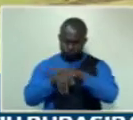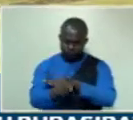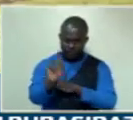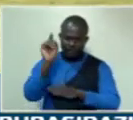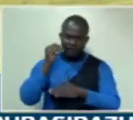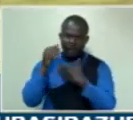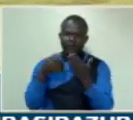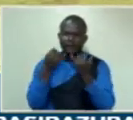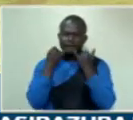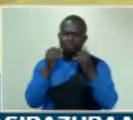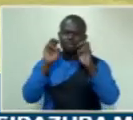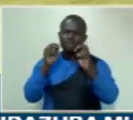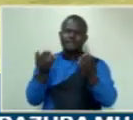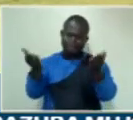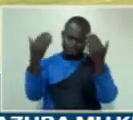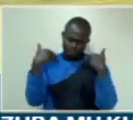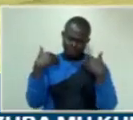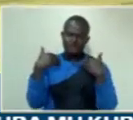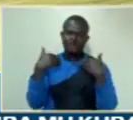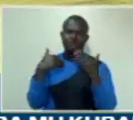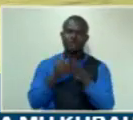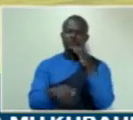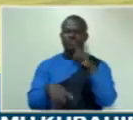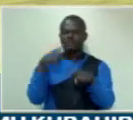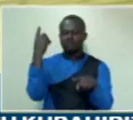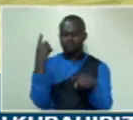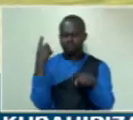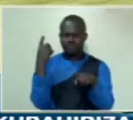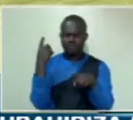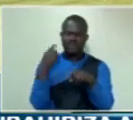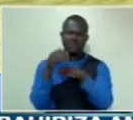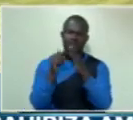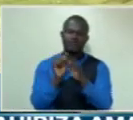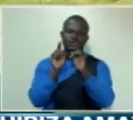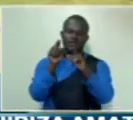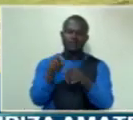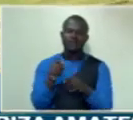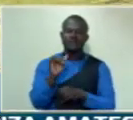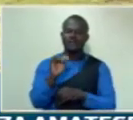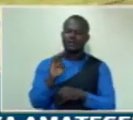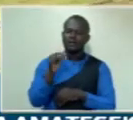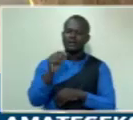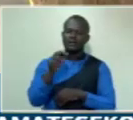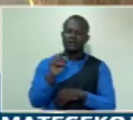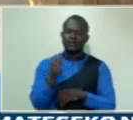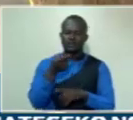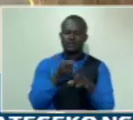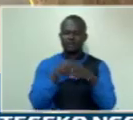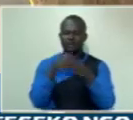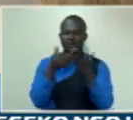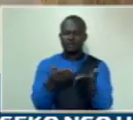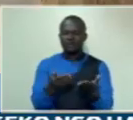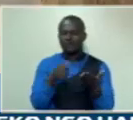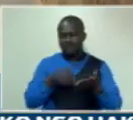inkotanyi rwe zitubwiye ziti nimuze twatsinze turagenda iyo koloneli bingira niwe tuvanye aha ngaha akabyara